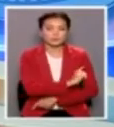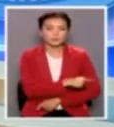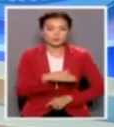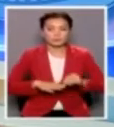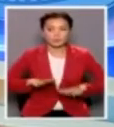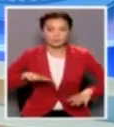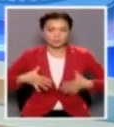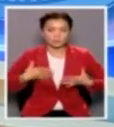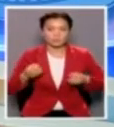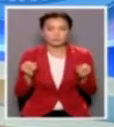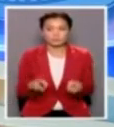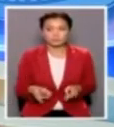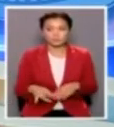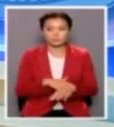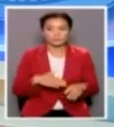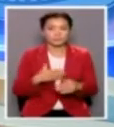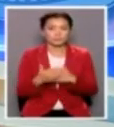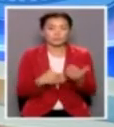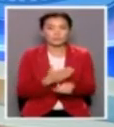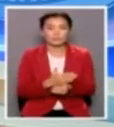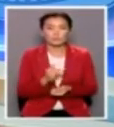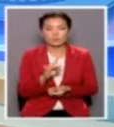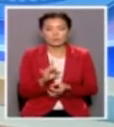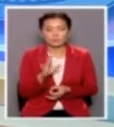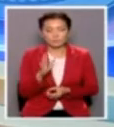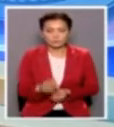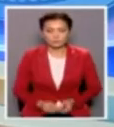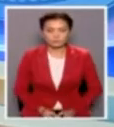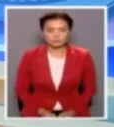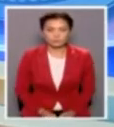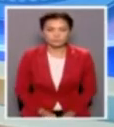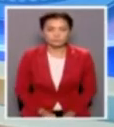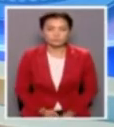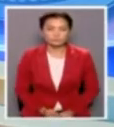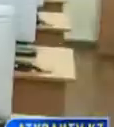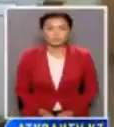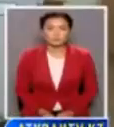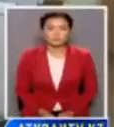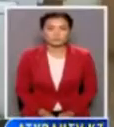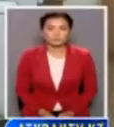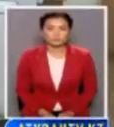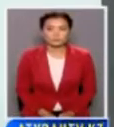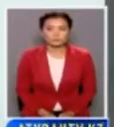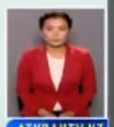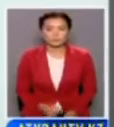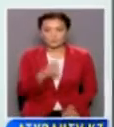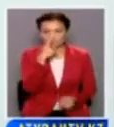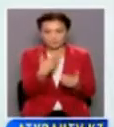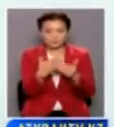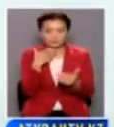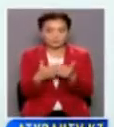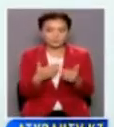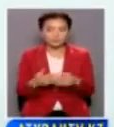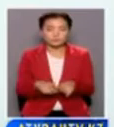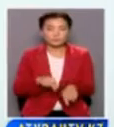мамандарды даярлап шығаруда енжарлық басым. Жұлдыз Қайратқызы тақырыпты тарқатпақ. Жаңа оқу жылы жақындап қалды,